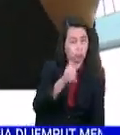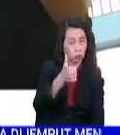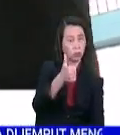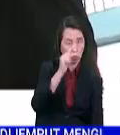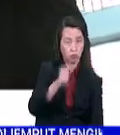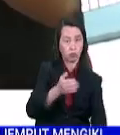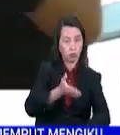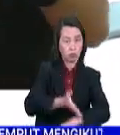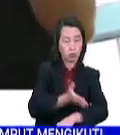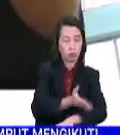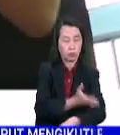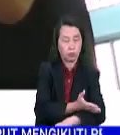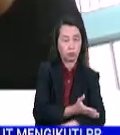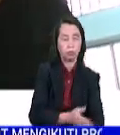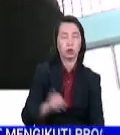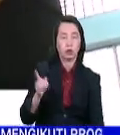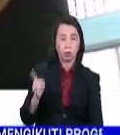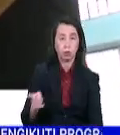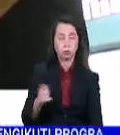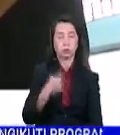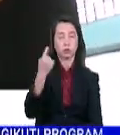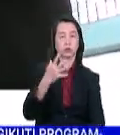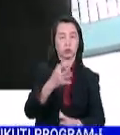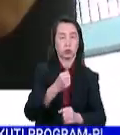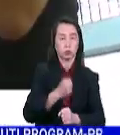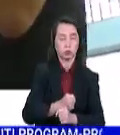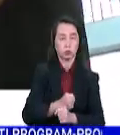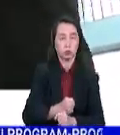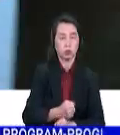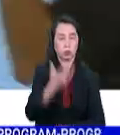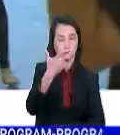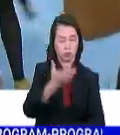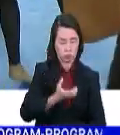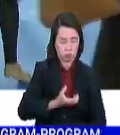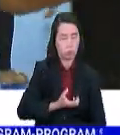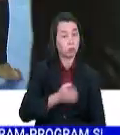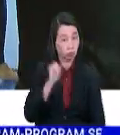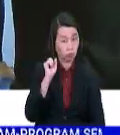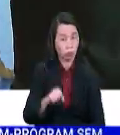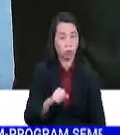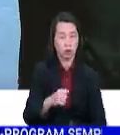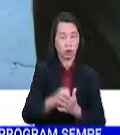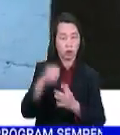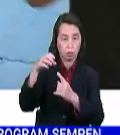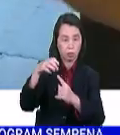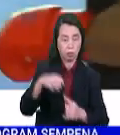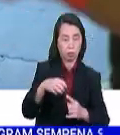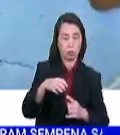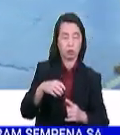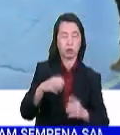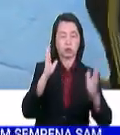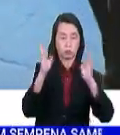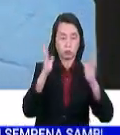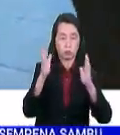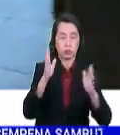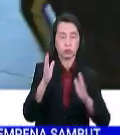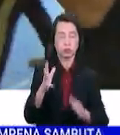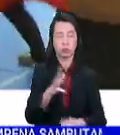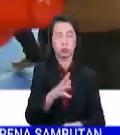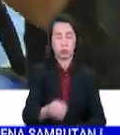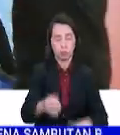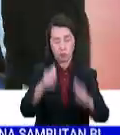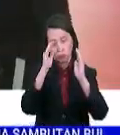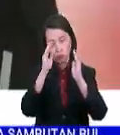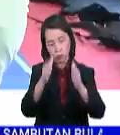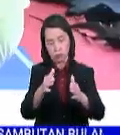dibangunkan. Acara-acara tersebut juga kerap mendapat tempat tiga teratas dalam kejohanan peringkat kebangsaan. Selain